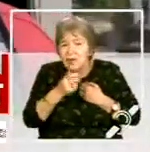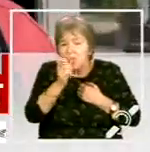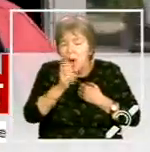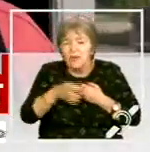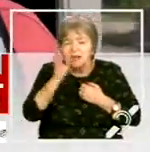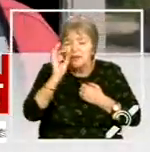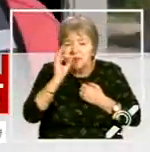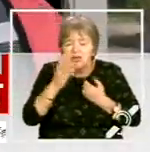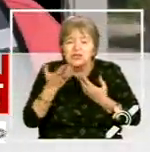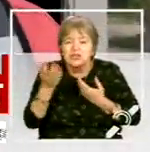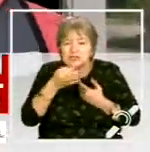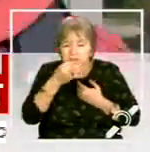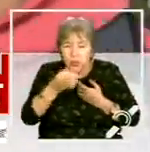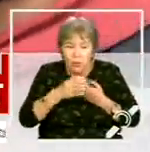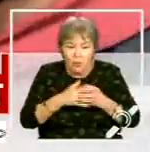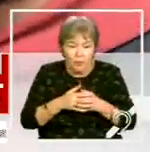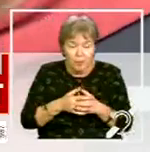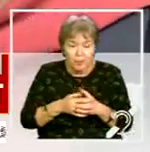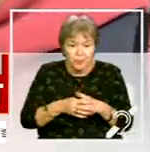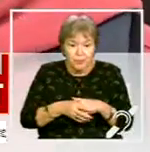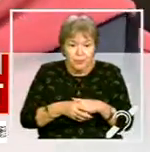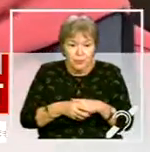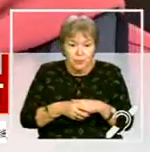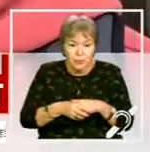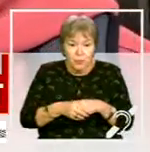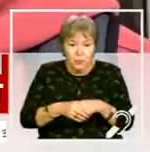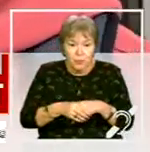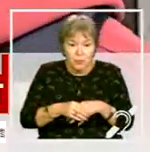mut cu părinți. Ce să mai fac în situația asta?